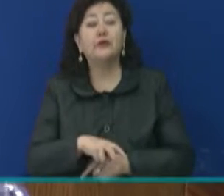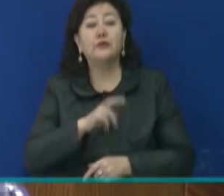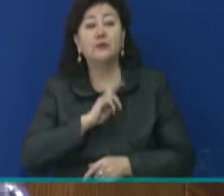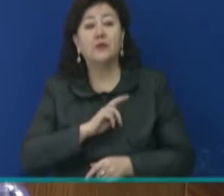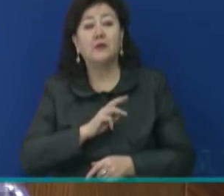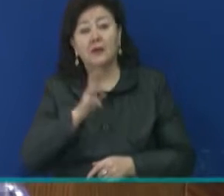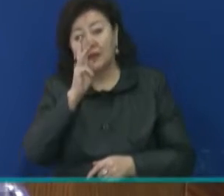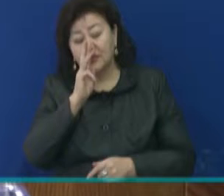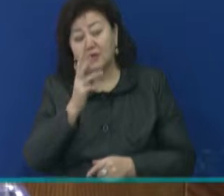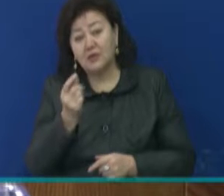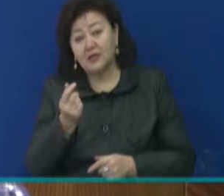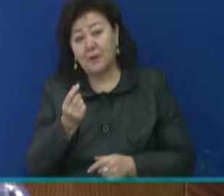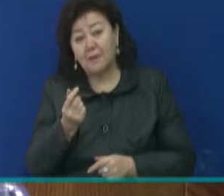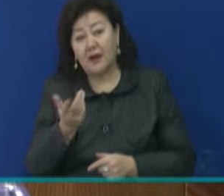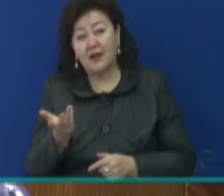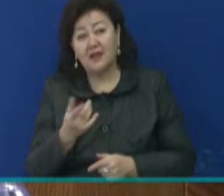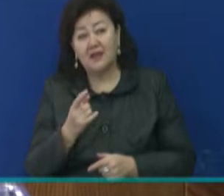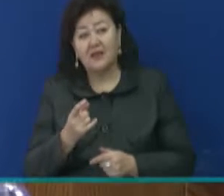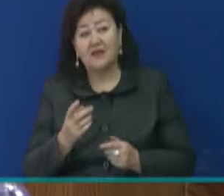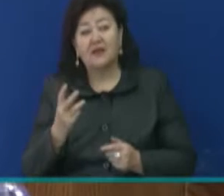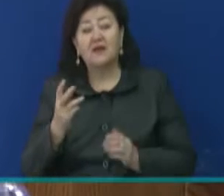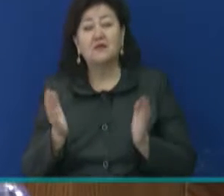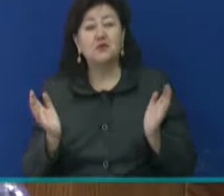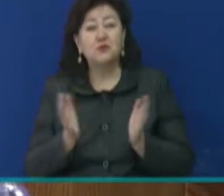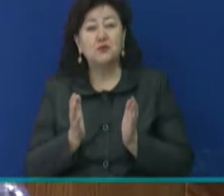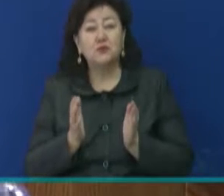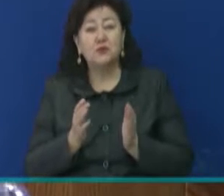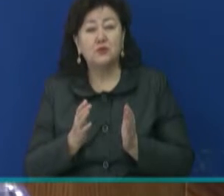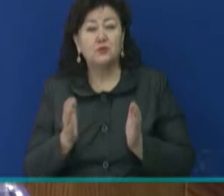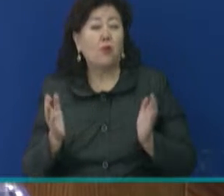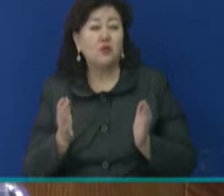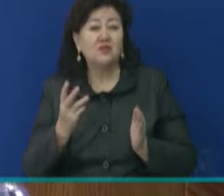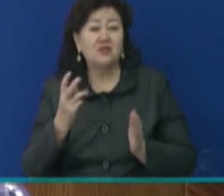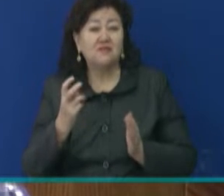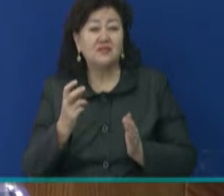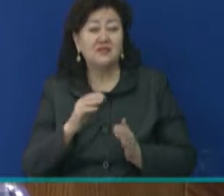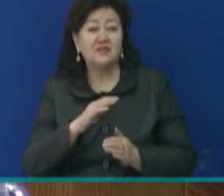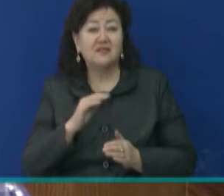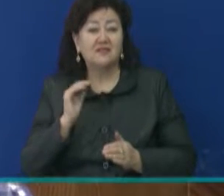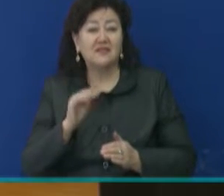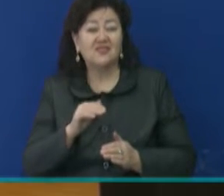заработная плата их довольно низкая в среднем не превышает 200 тысяч тенге в месяц